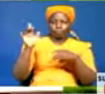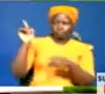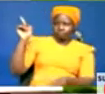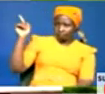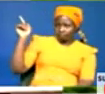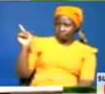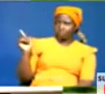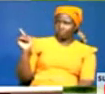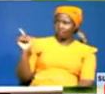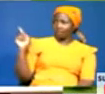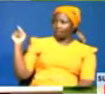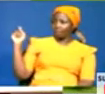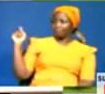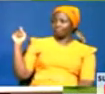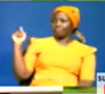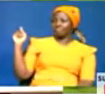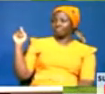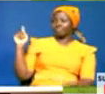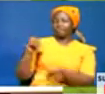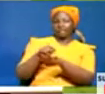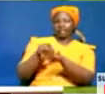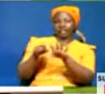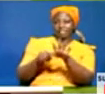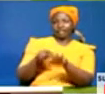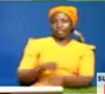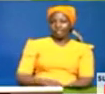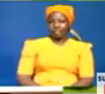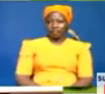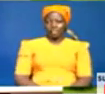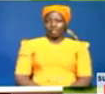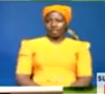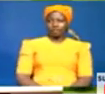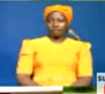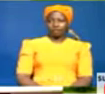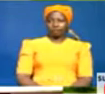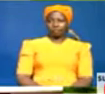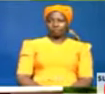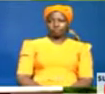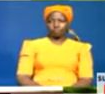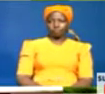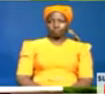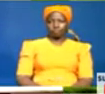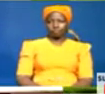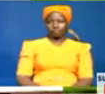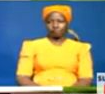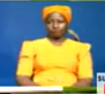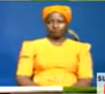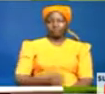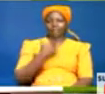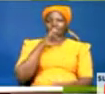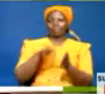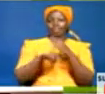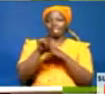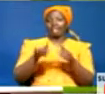Enosokon, Enkaroni, Enosain, Enekishomi na Sisian, ikisema hati hizo ni haramu kwa vile